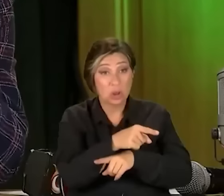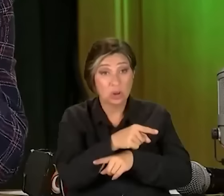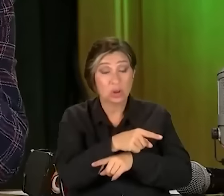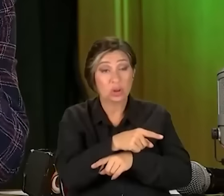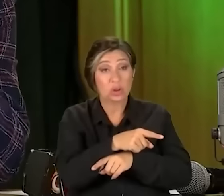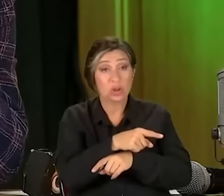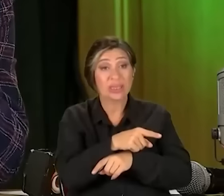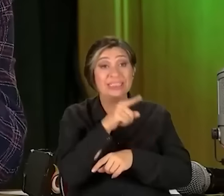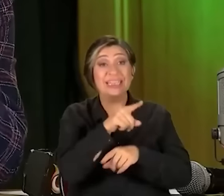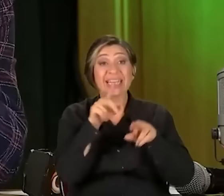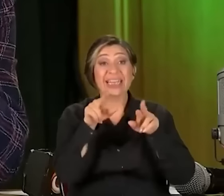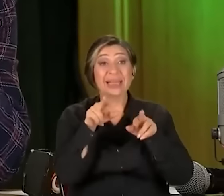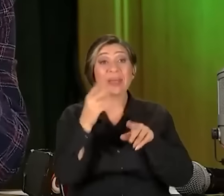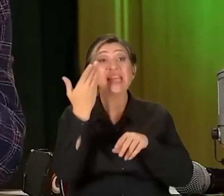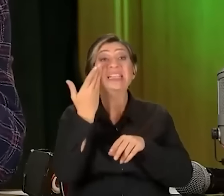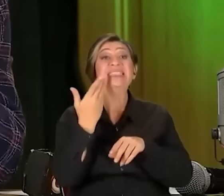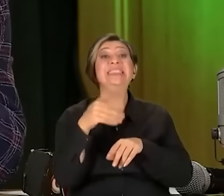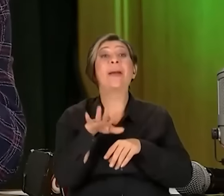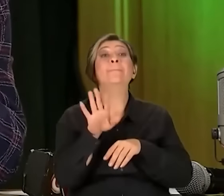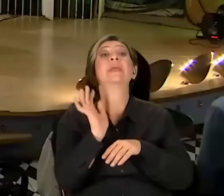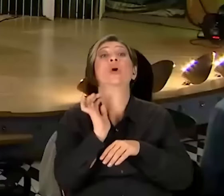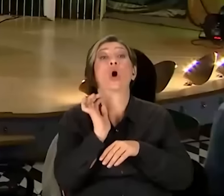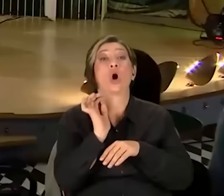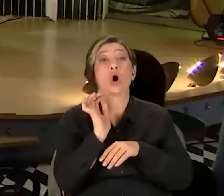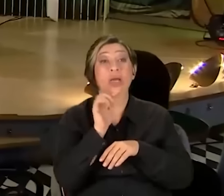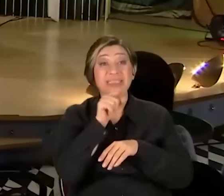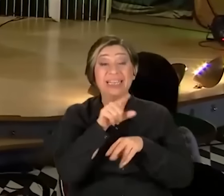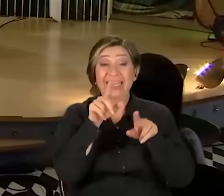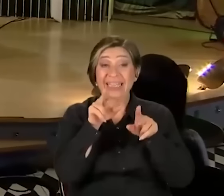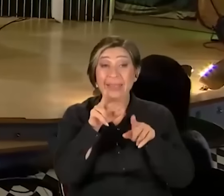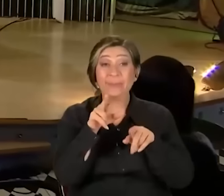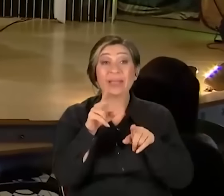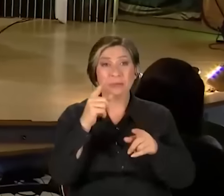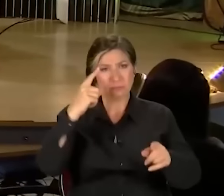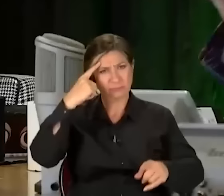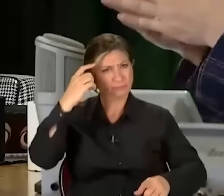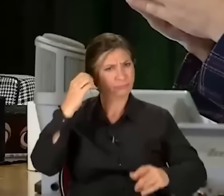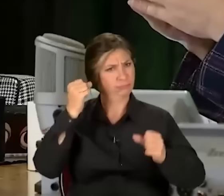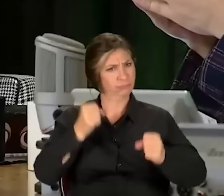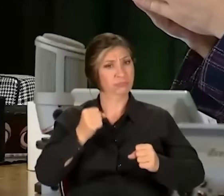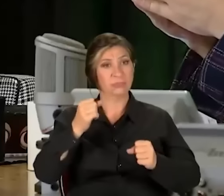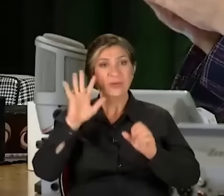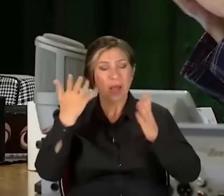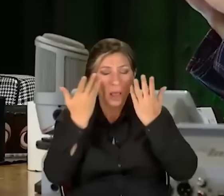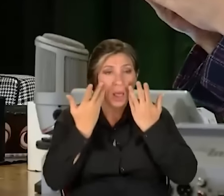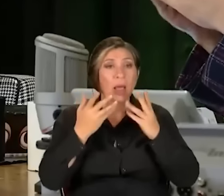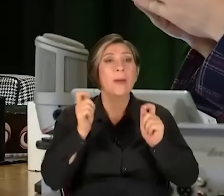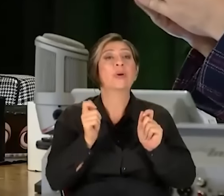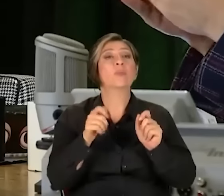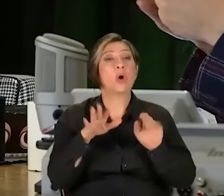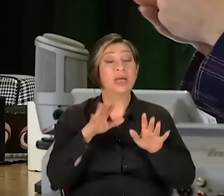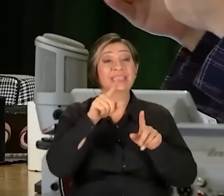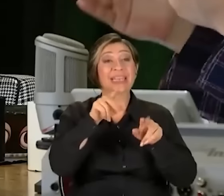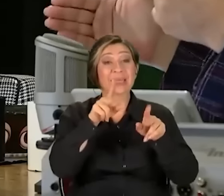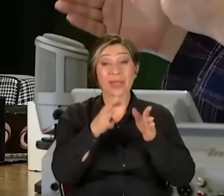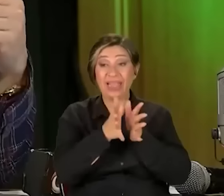hiçbir kanal senin kadar izlenmiyor. Senin kadar istikrarlı izlenmiyor. Ve senin